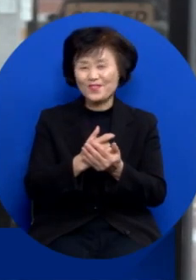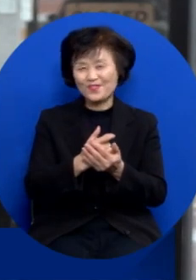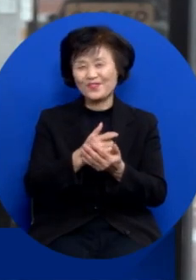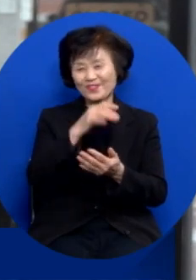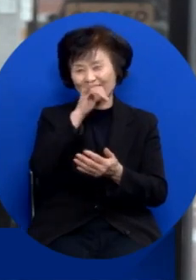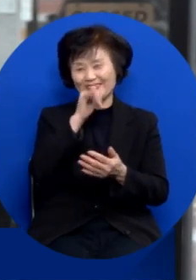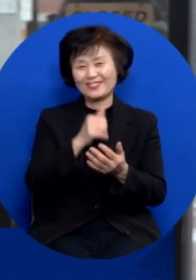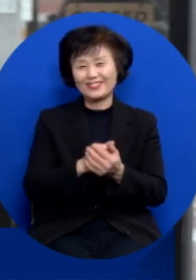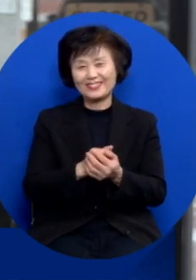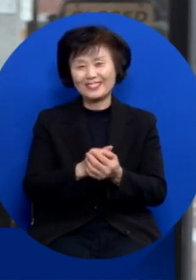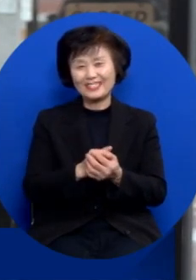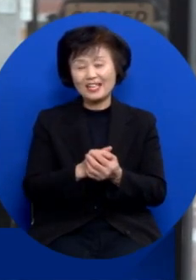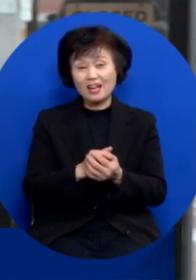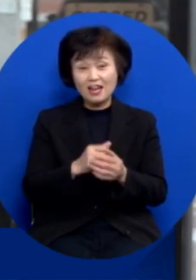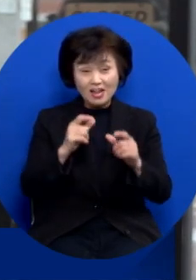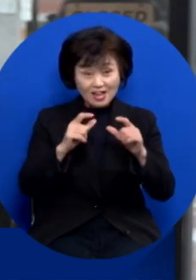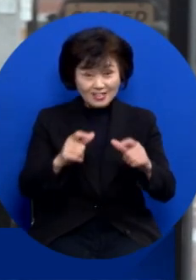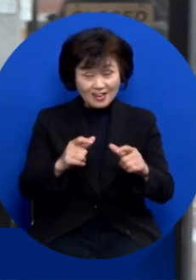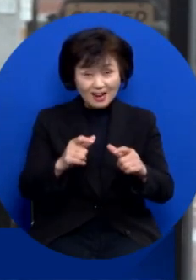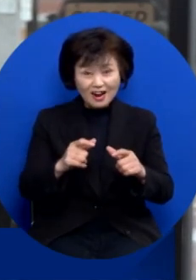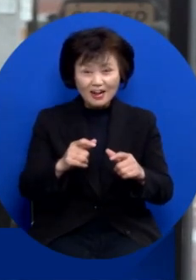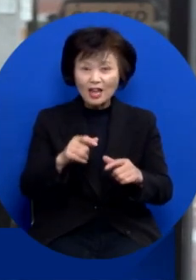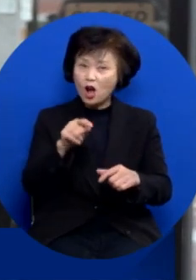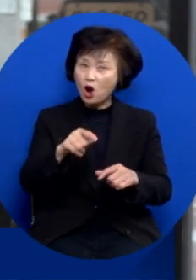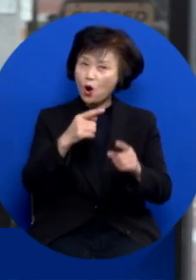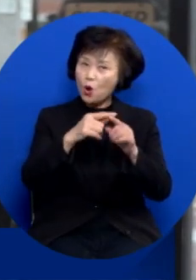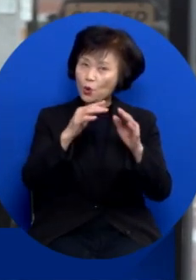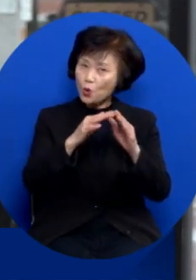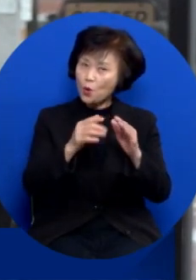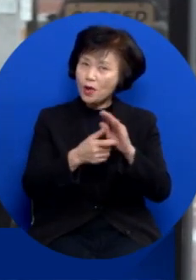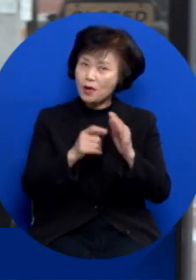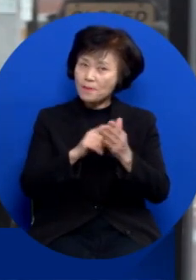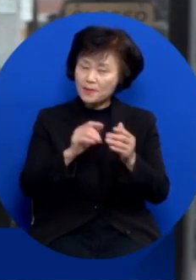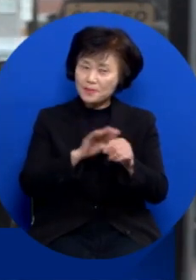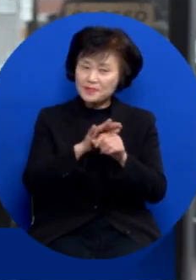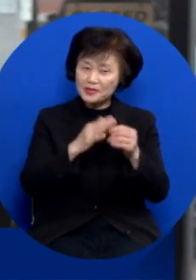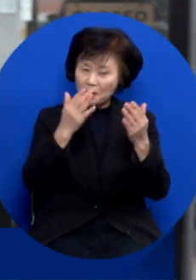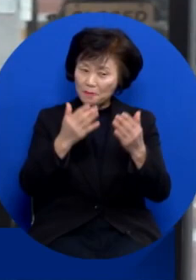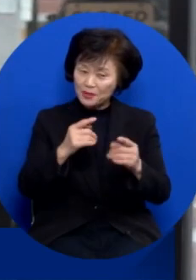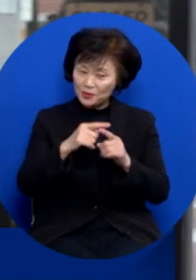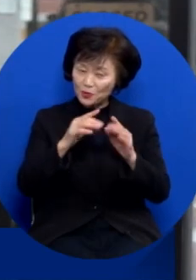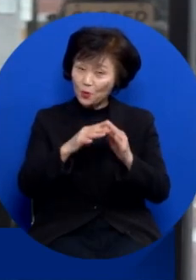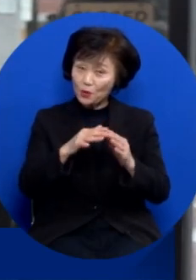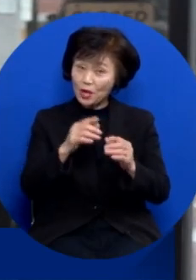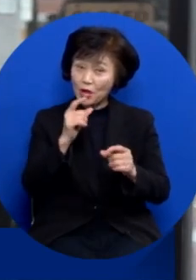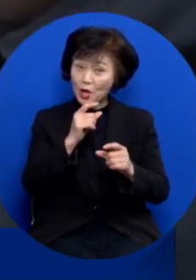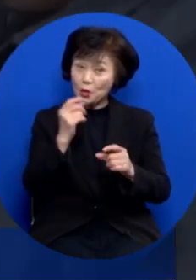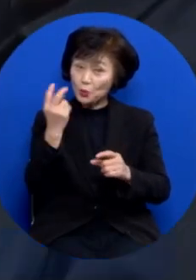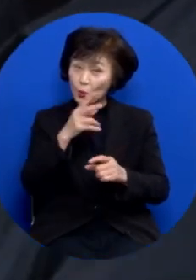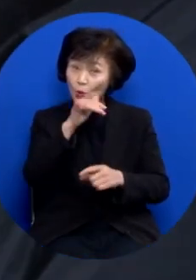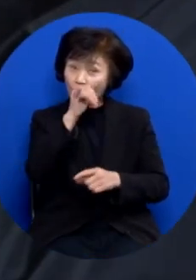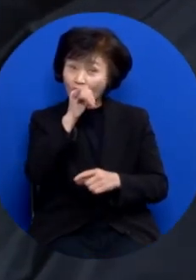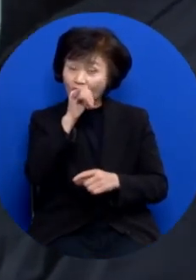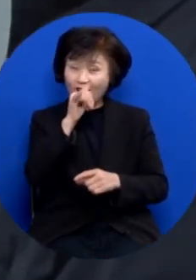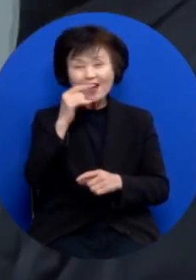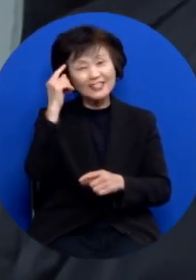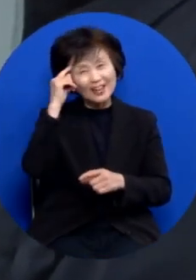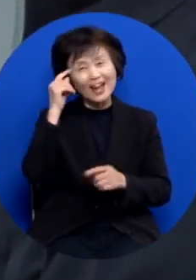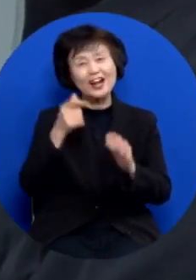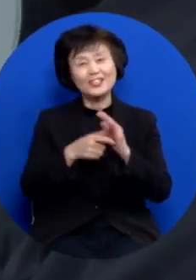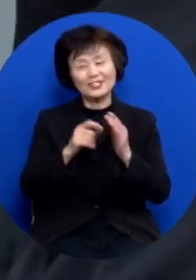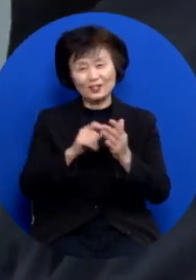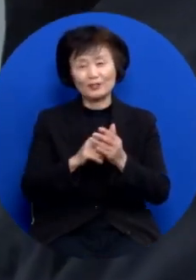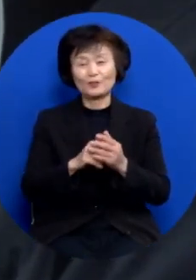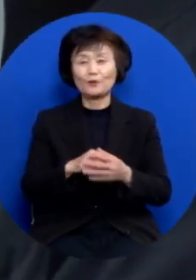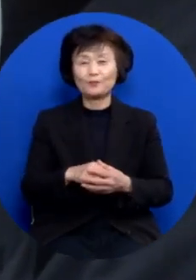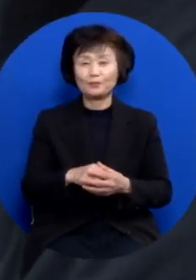그래서 야 그리고 지역에 광림교회만큼 사랑받는 교회가 있을까 이렇게 생각합니다 특별히 친환경